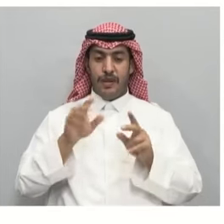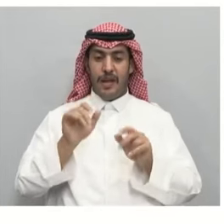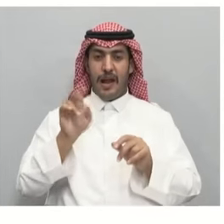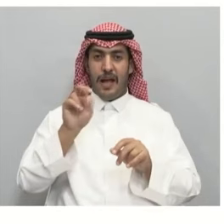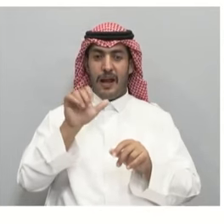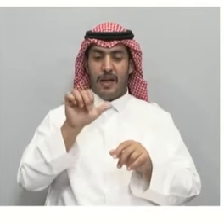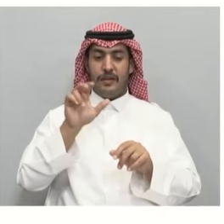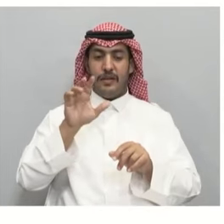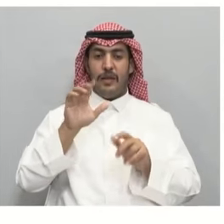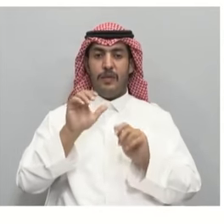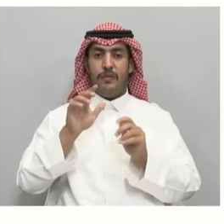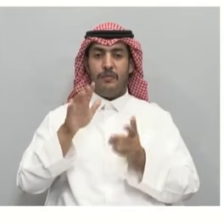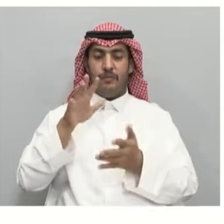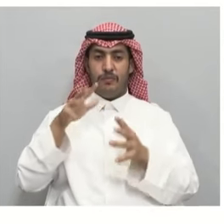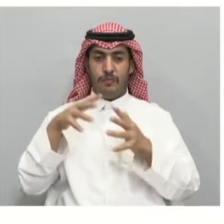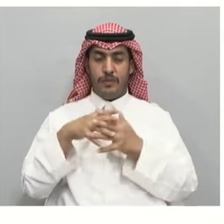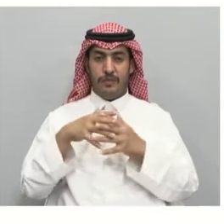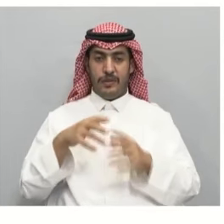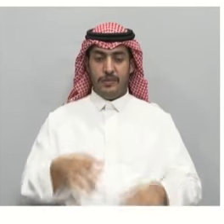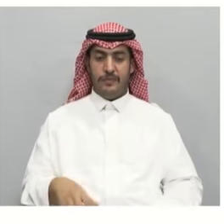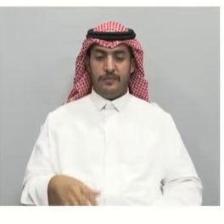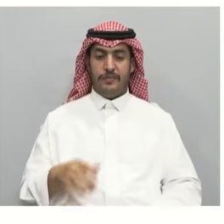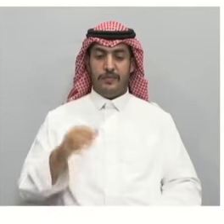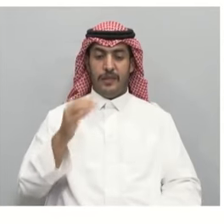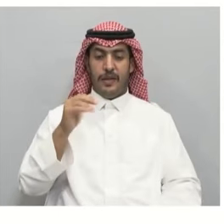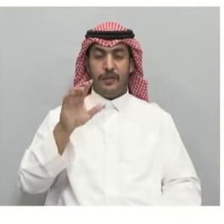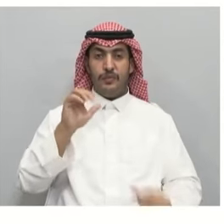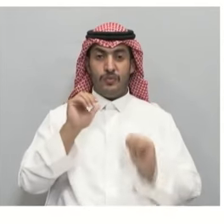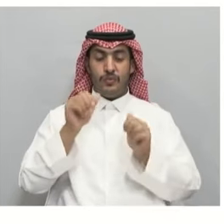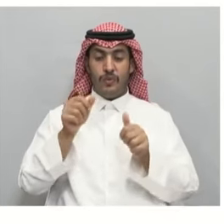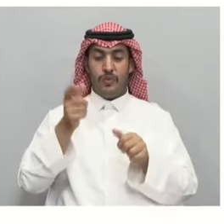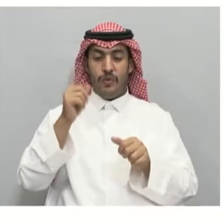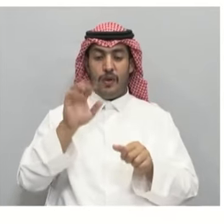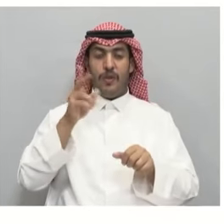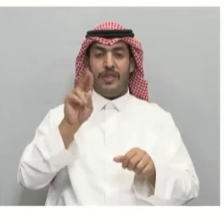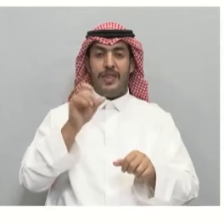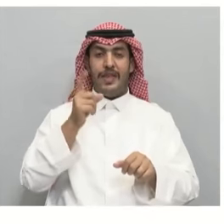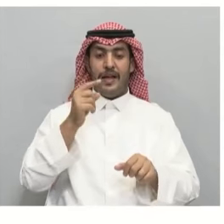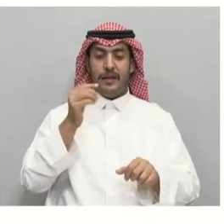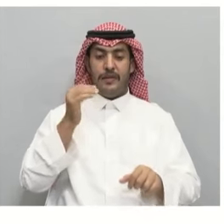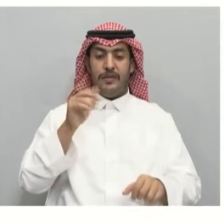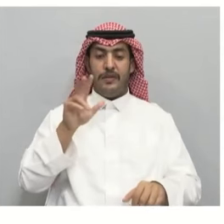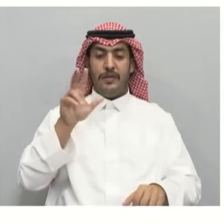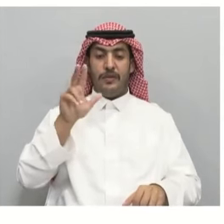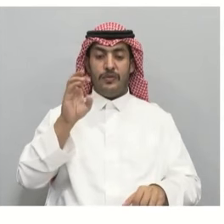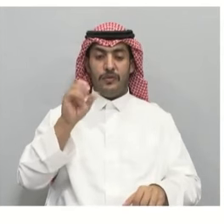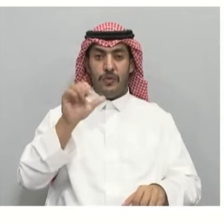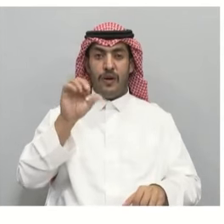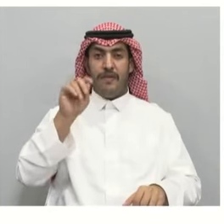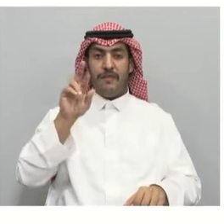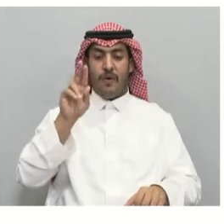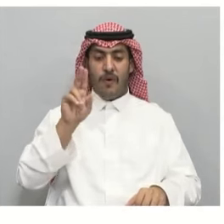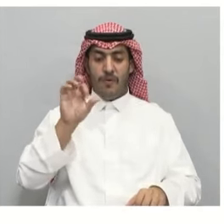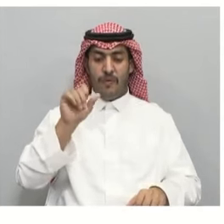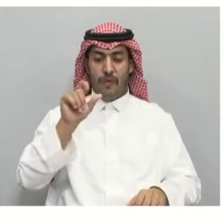علاقه الجهد بالتيار عطاني علاقه ما بين الجهد وما بين التيار وطبعا الجهد يقاس بوحده الفولت